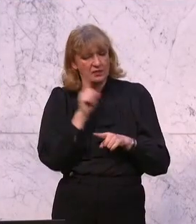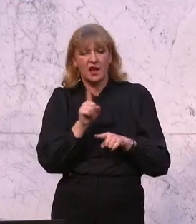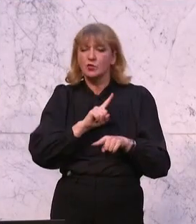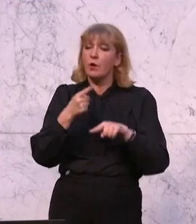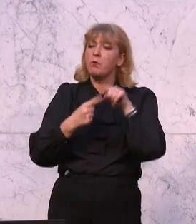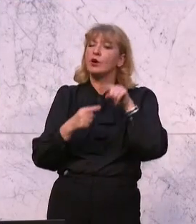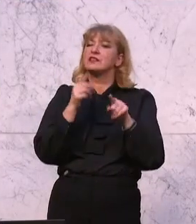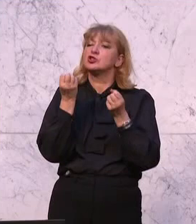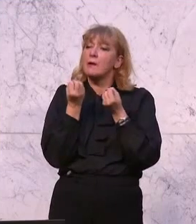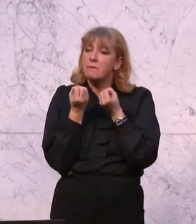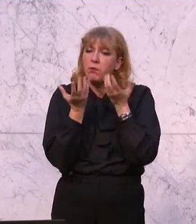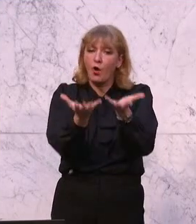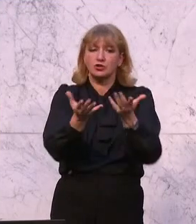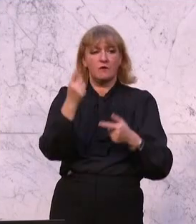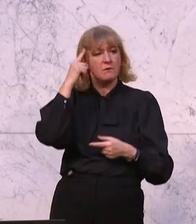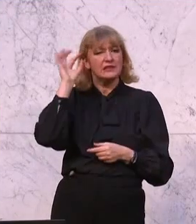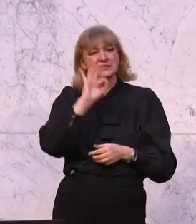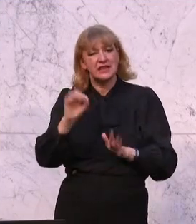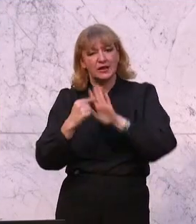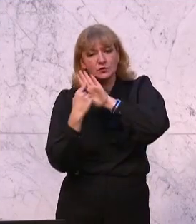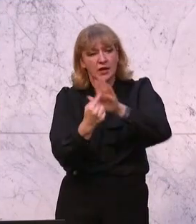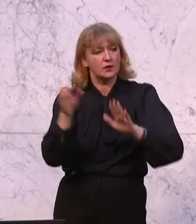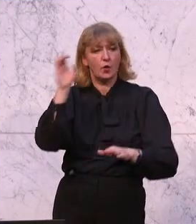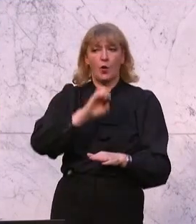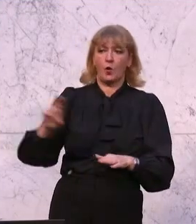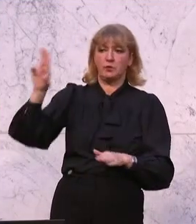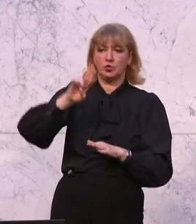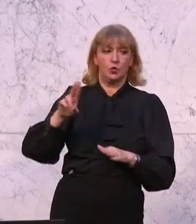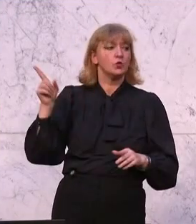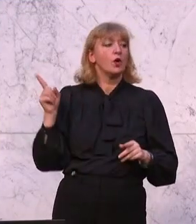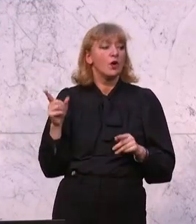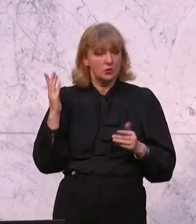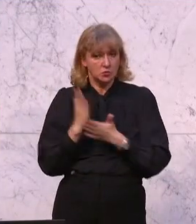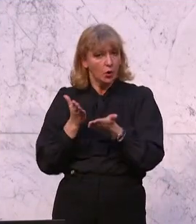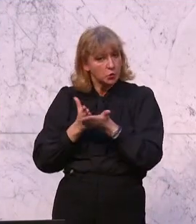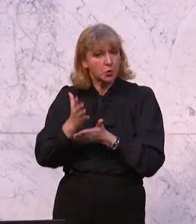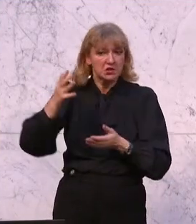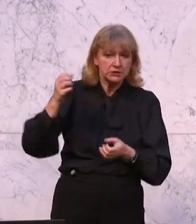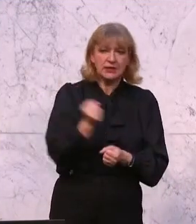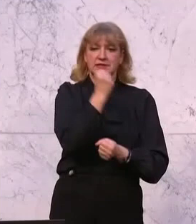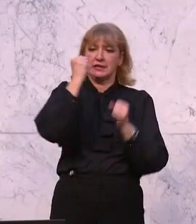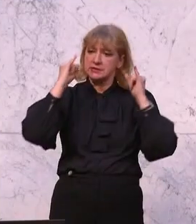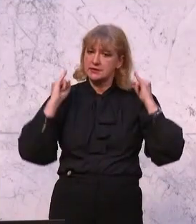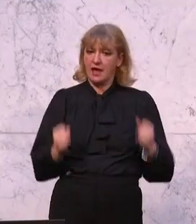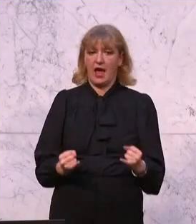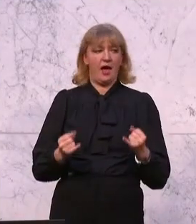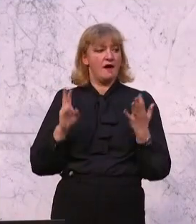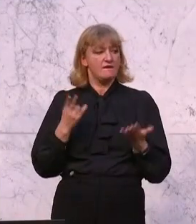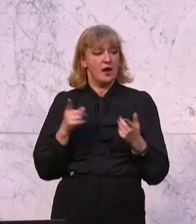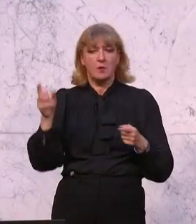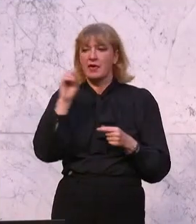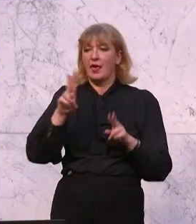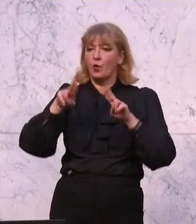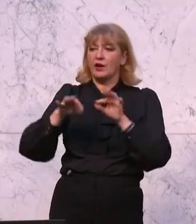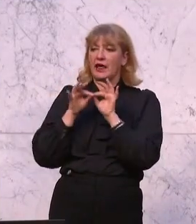politische Botschaft. Es geht um Signal. Die Europäische Union hat das durchgesetzt, weil es mit der